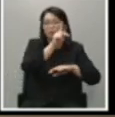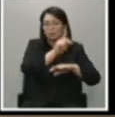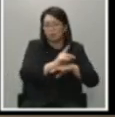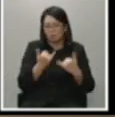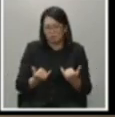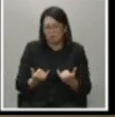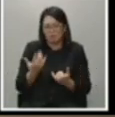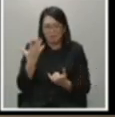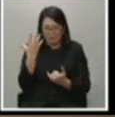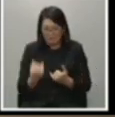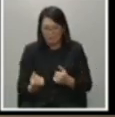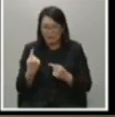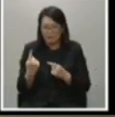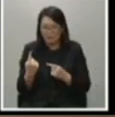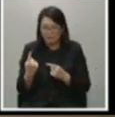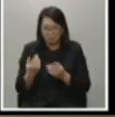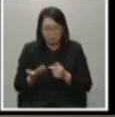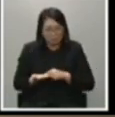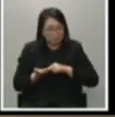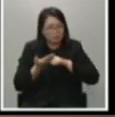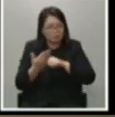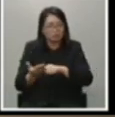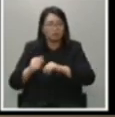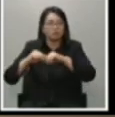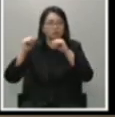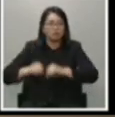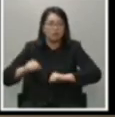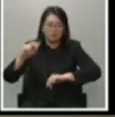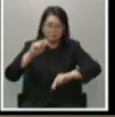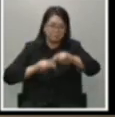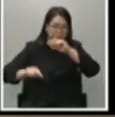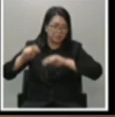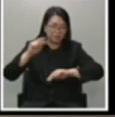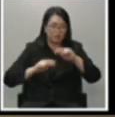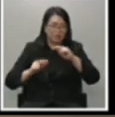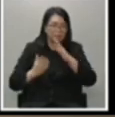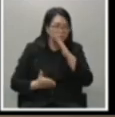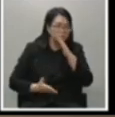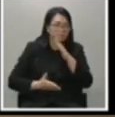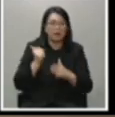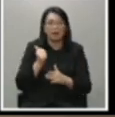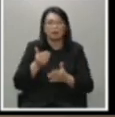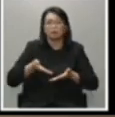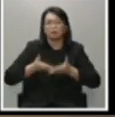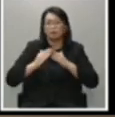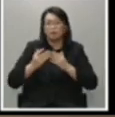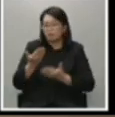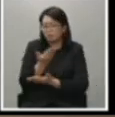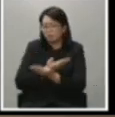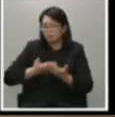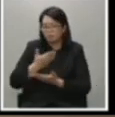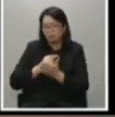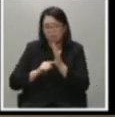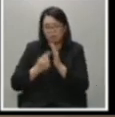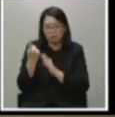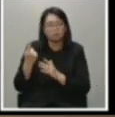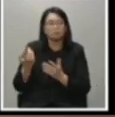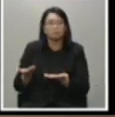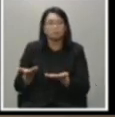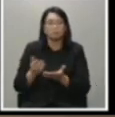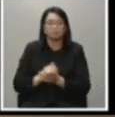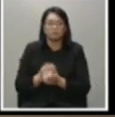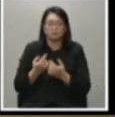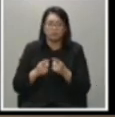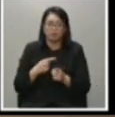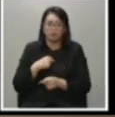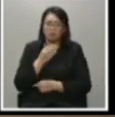ค่ด่านเดียวคือการเสนอให้คณะรัฐมนตรีพิจารณาก็จะสามารถเริ่มกระบวนการเจรจาได้ทันทีซึ่งดิฉันก